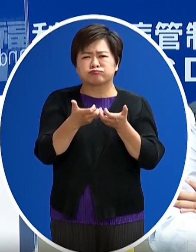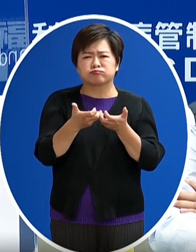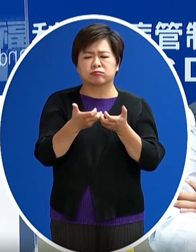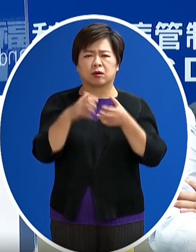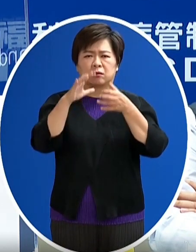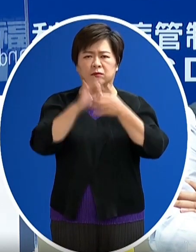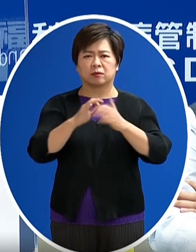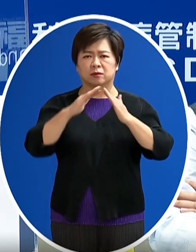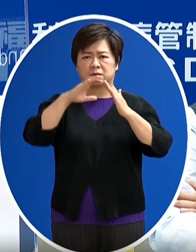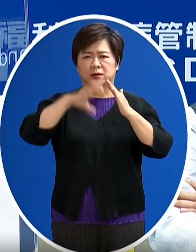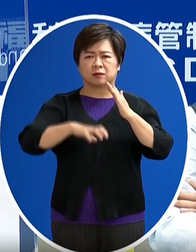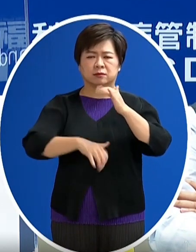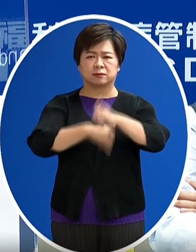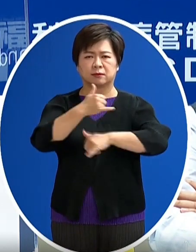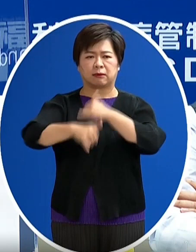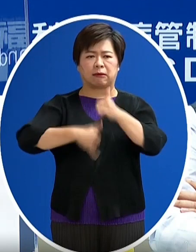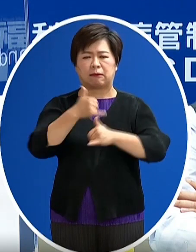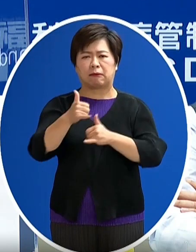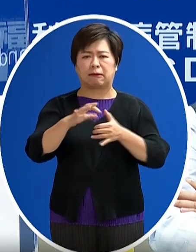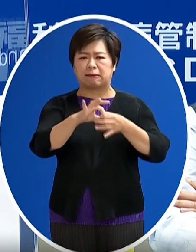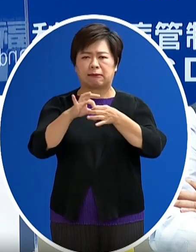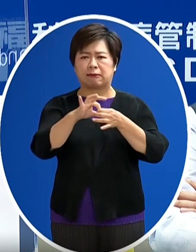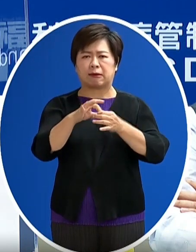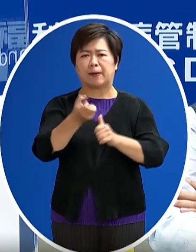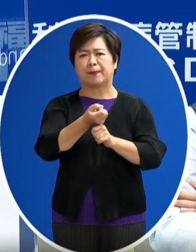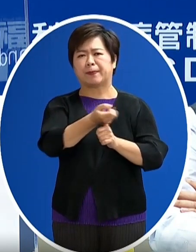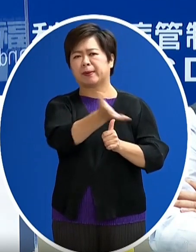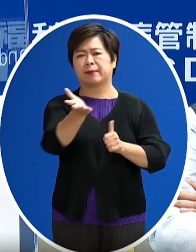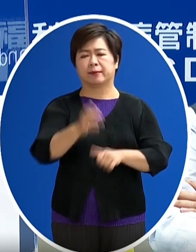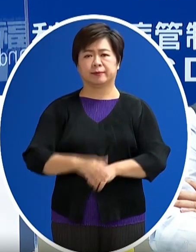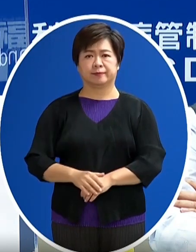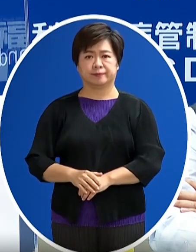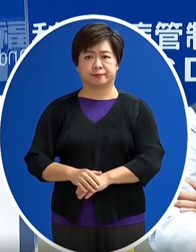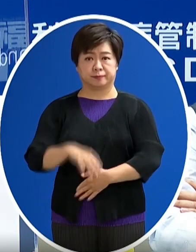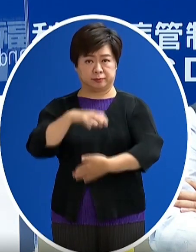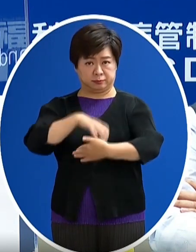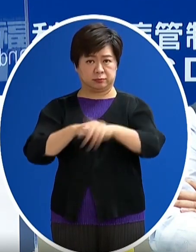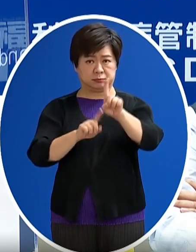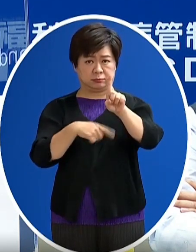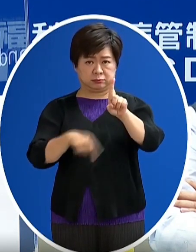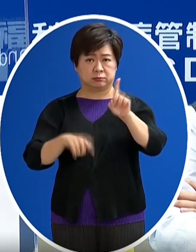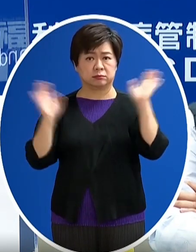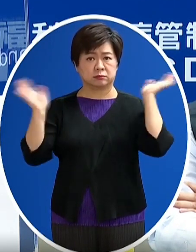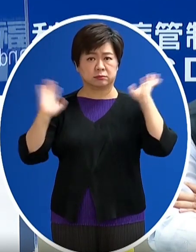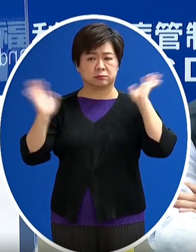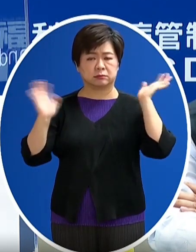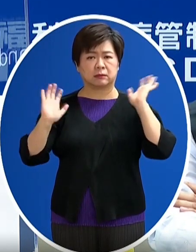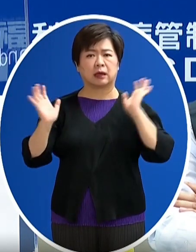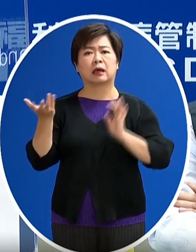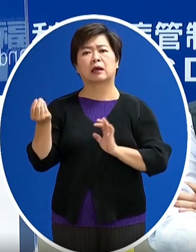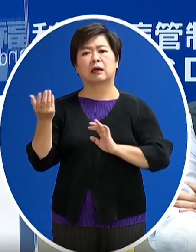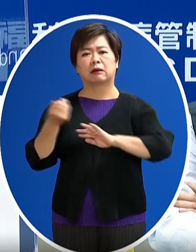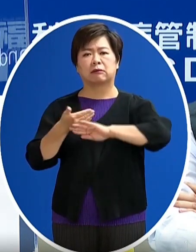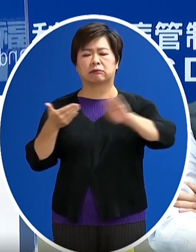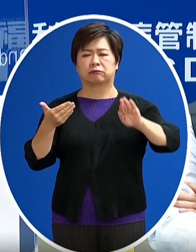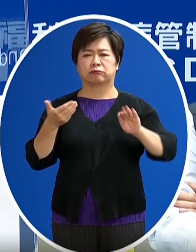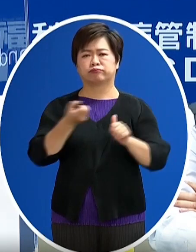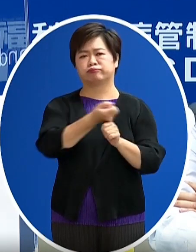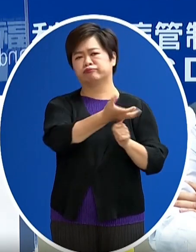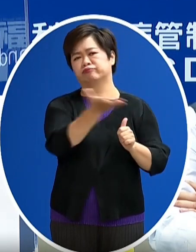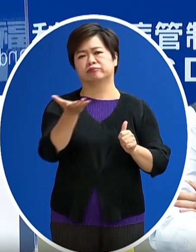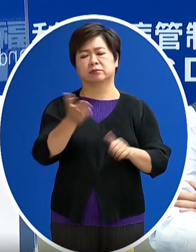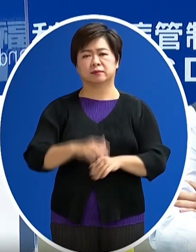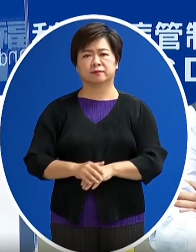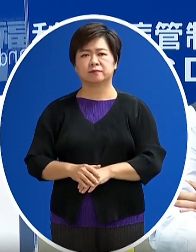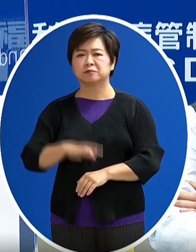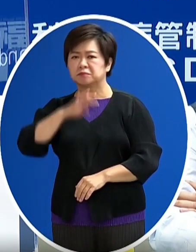经受到，大家都有感染到。其实好像有一位小孩没有，那其他都有感染，大概